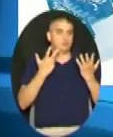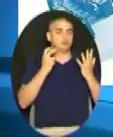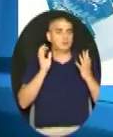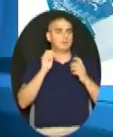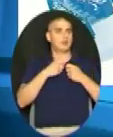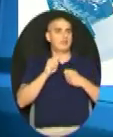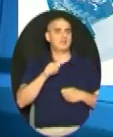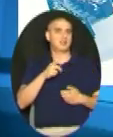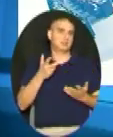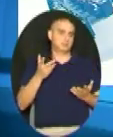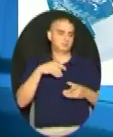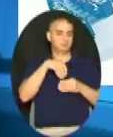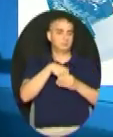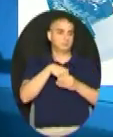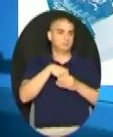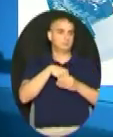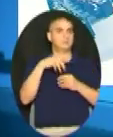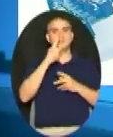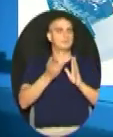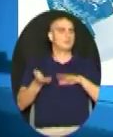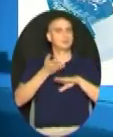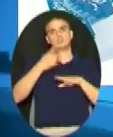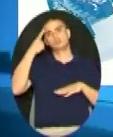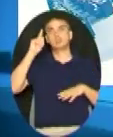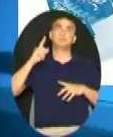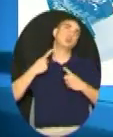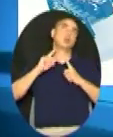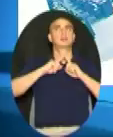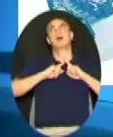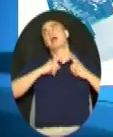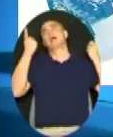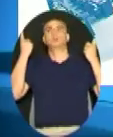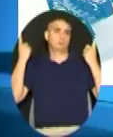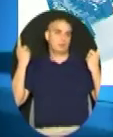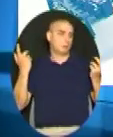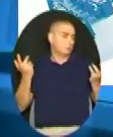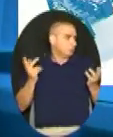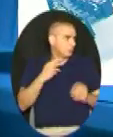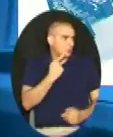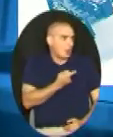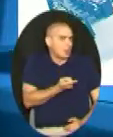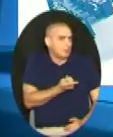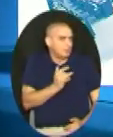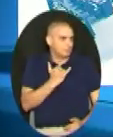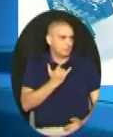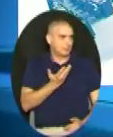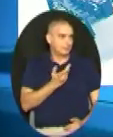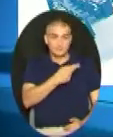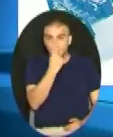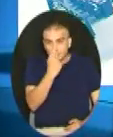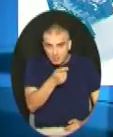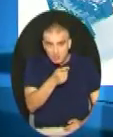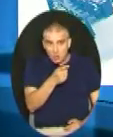כ-80 חברי כנסת ביניהם, מי יעלה את היוזמה יותר הזויה. אתה יכול להגיד, הזויה. כן, אפשר להגיד ככה. ואתה